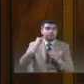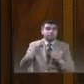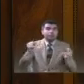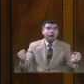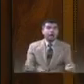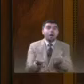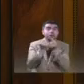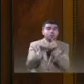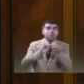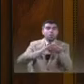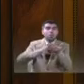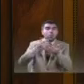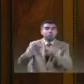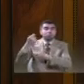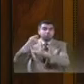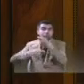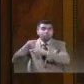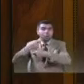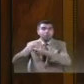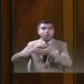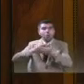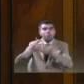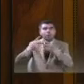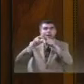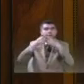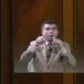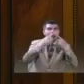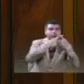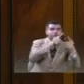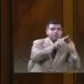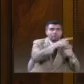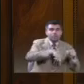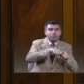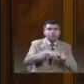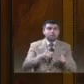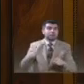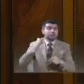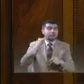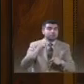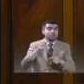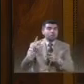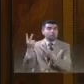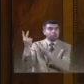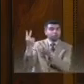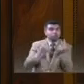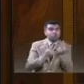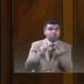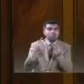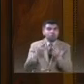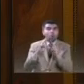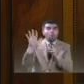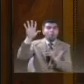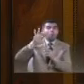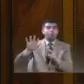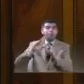الاستثمار العمومي والخاص، والعمل المستمر على جلب الاستثمار الأجنبي